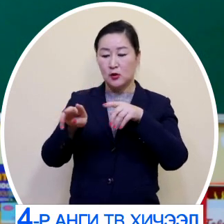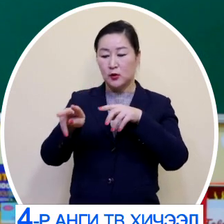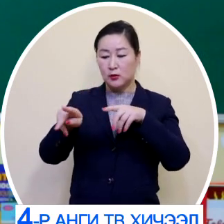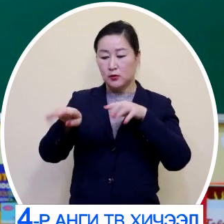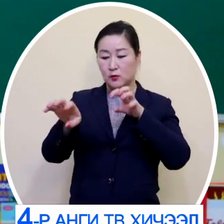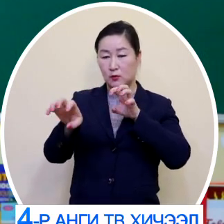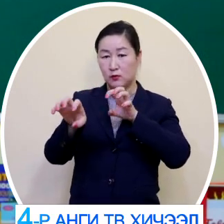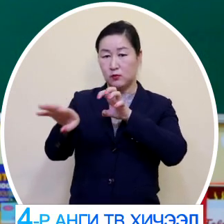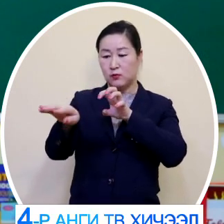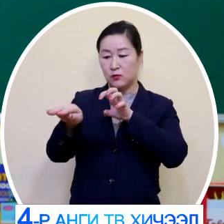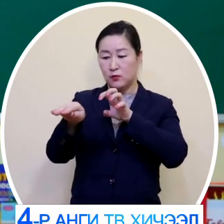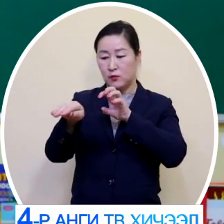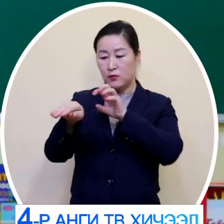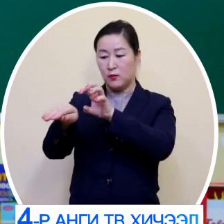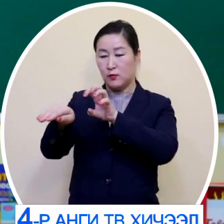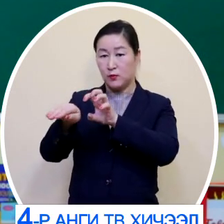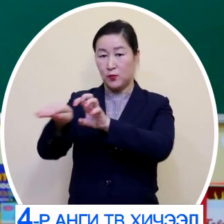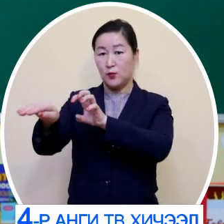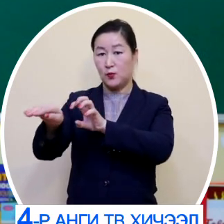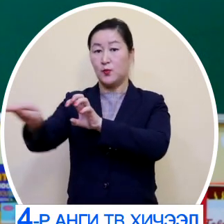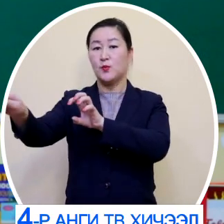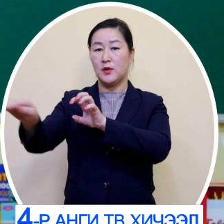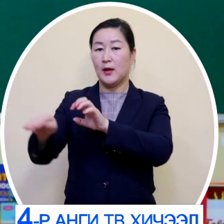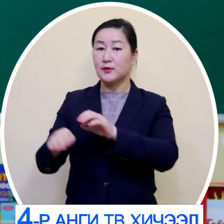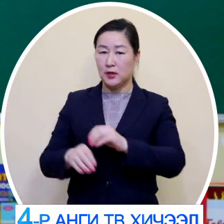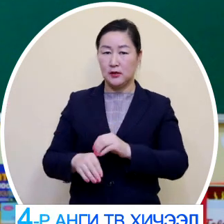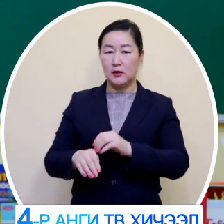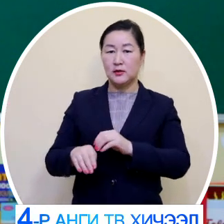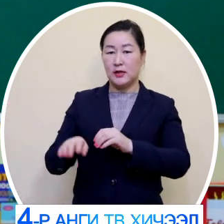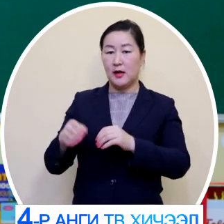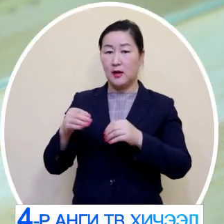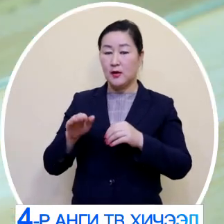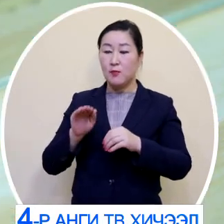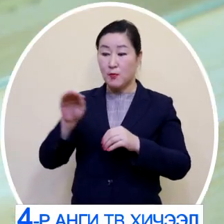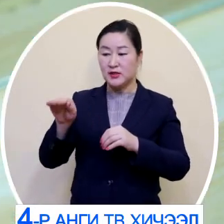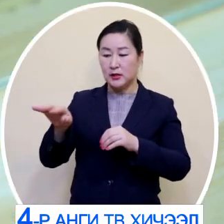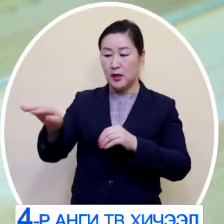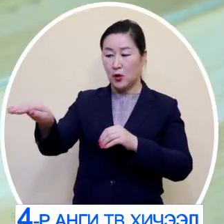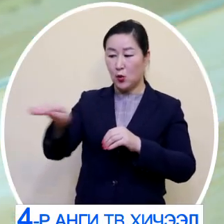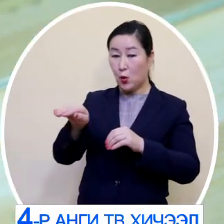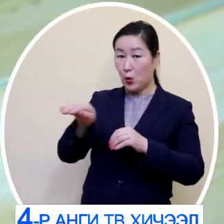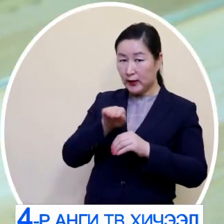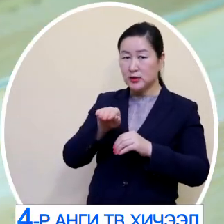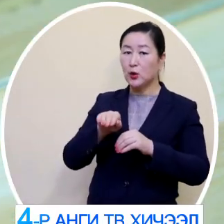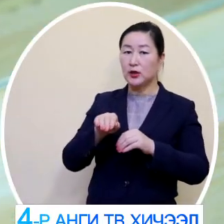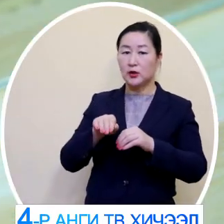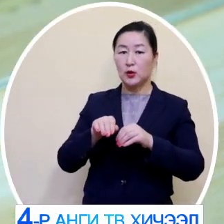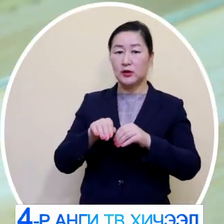За. За, тэгвэл машинаа ухрахын тулд яах вэ? Эсрэг туйлуудыг ойртуулна. За, хараарай хүүхдүүд ээ.